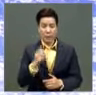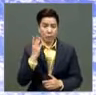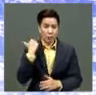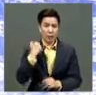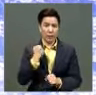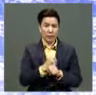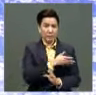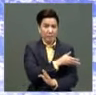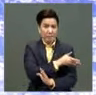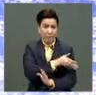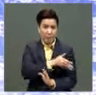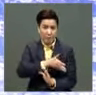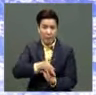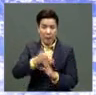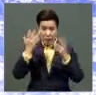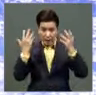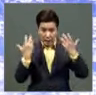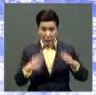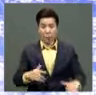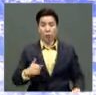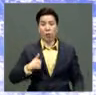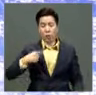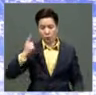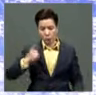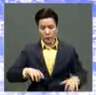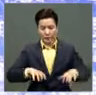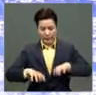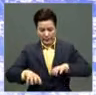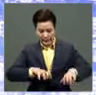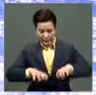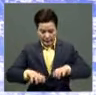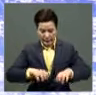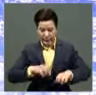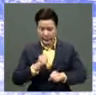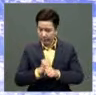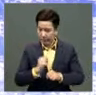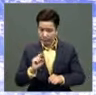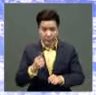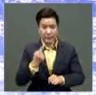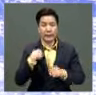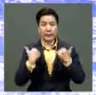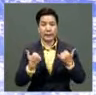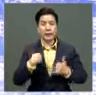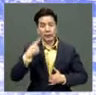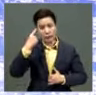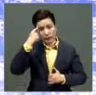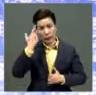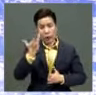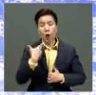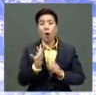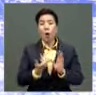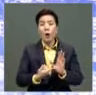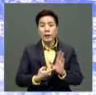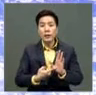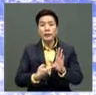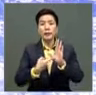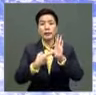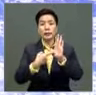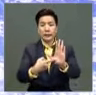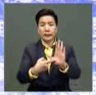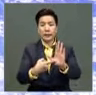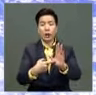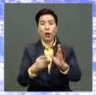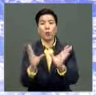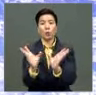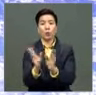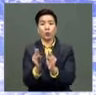แล้วก็ได้ต้องมาจัดการกันขึ้นมาโดยผมขออนุญาตได้นำเสนอมติที่